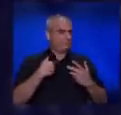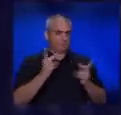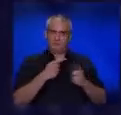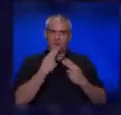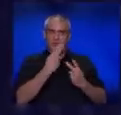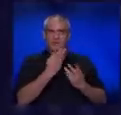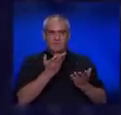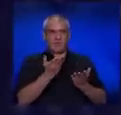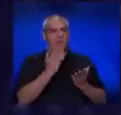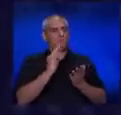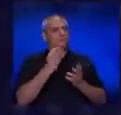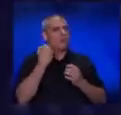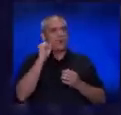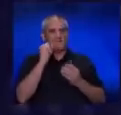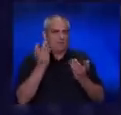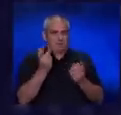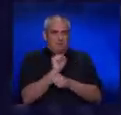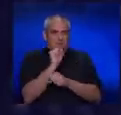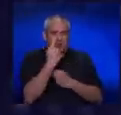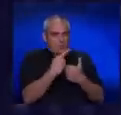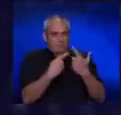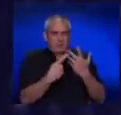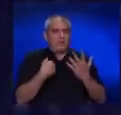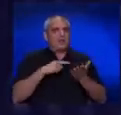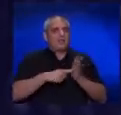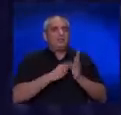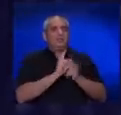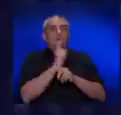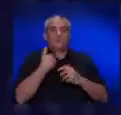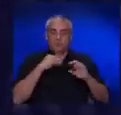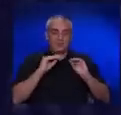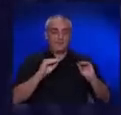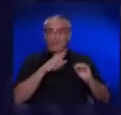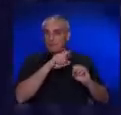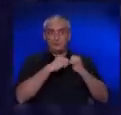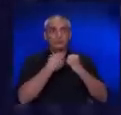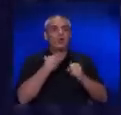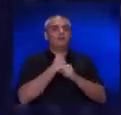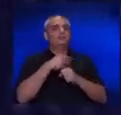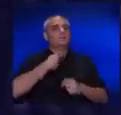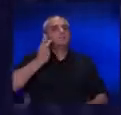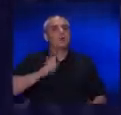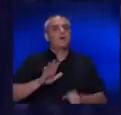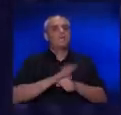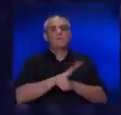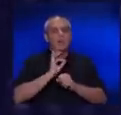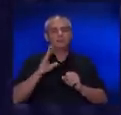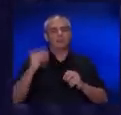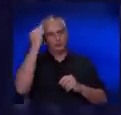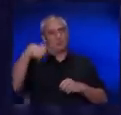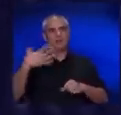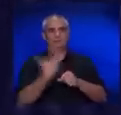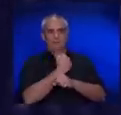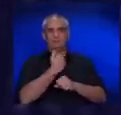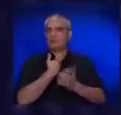בתגובה זו על מנת להפריך כל טענה אחת לאחת. אדגיש כי בתקופה שבה ביימתי בסטודיו פעלתי מתוך מחויבות מלאה להצלחת התלמידים,